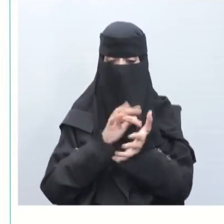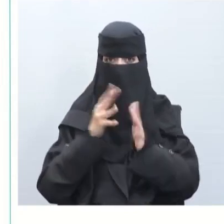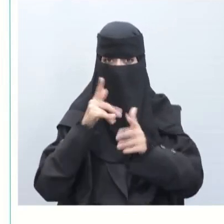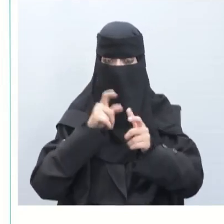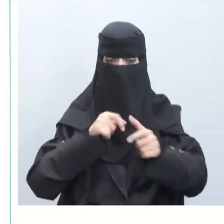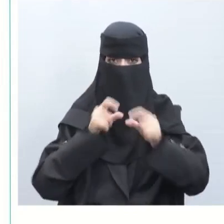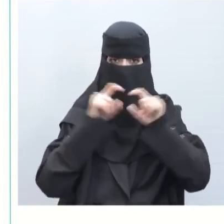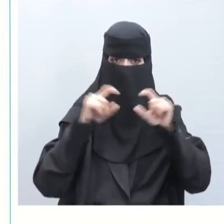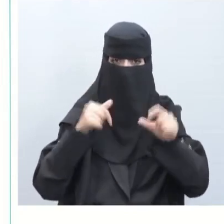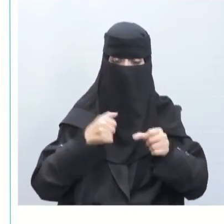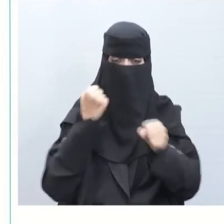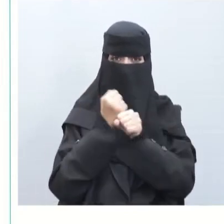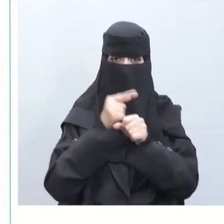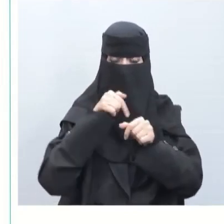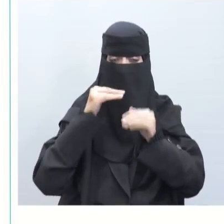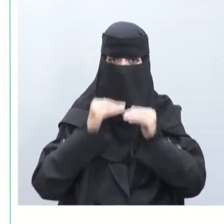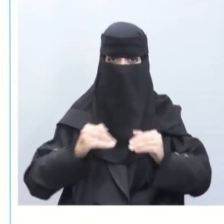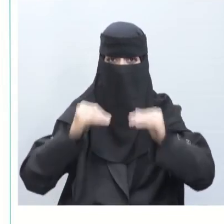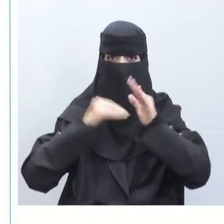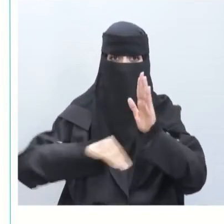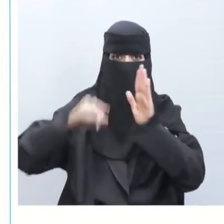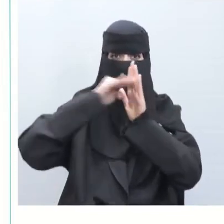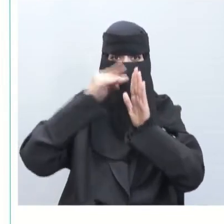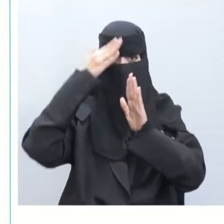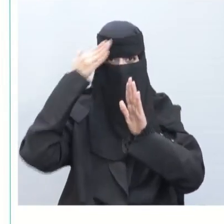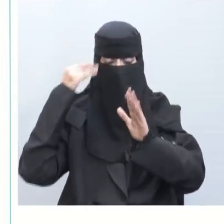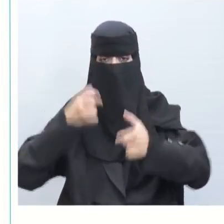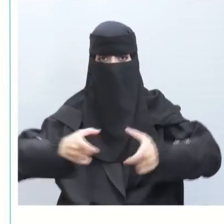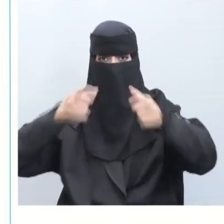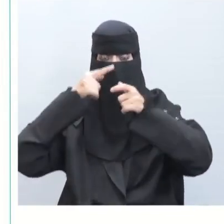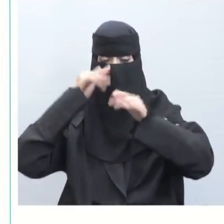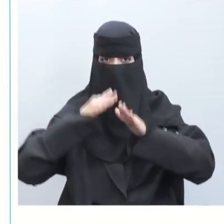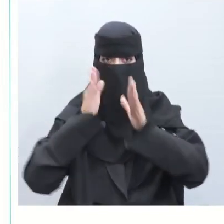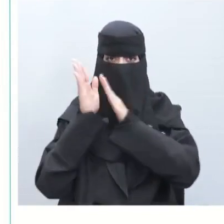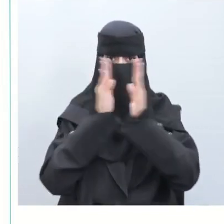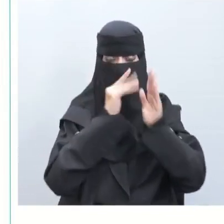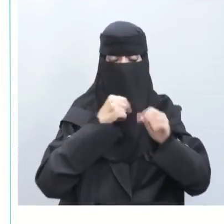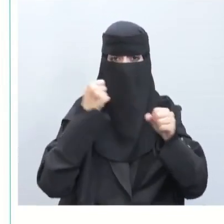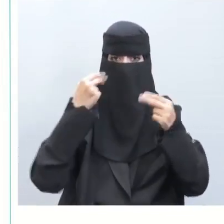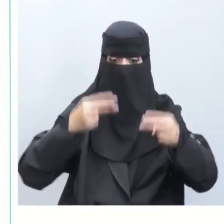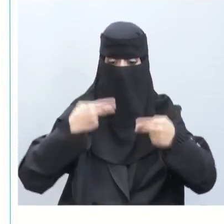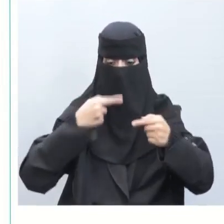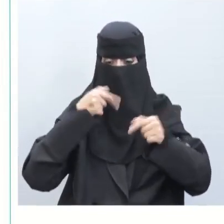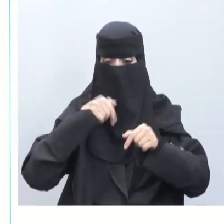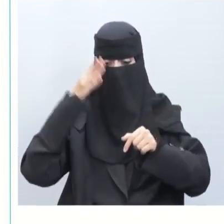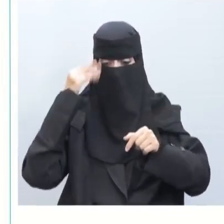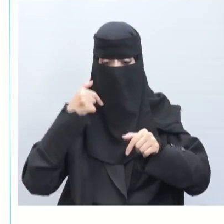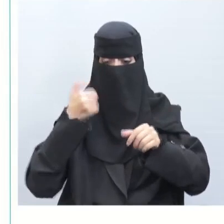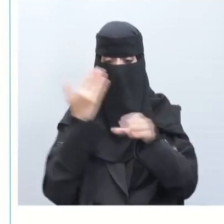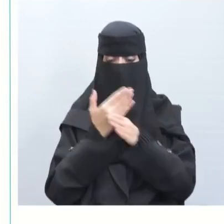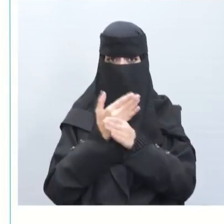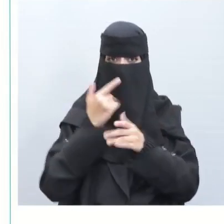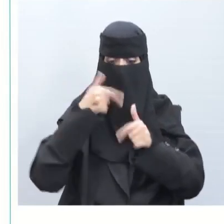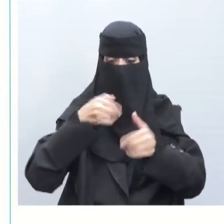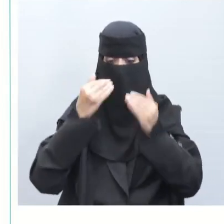بالتوظيف مثل مستوى خبره الفريق الذي ينظم الفعاليه وهو قدرته على الفهم مثلا لعوامل الاستدامه كذلك العوامل